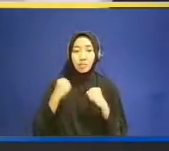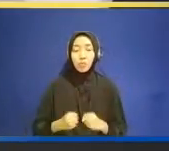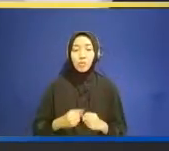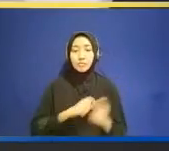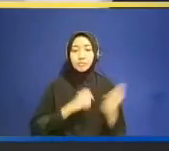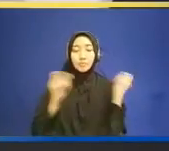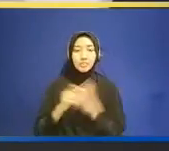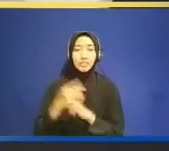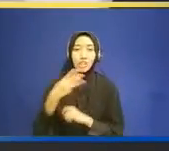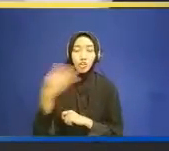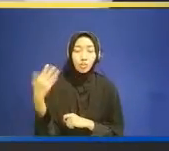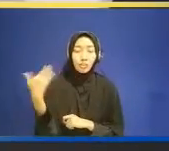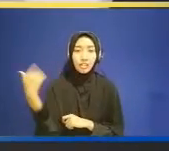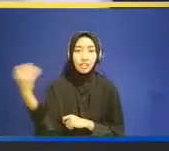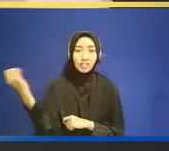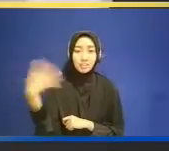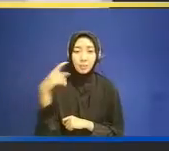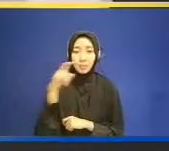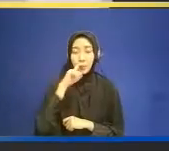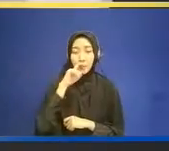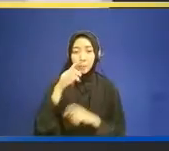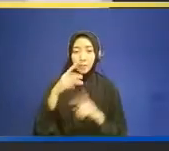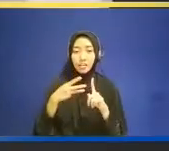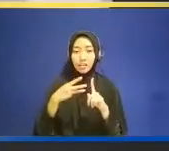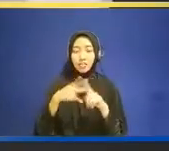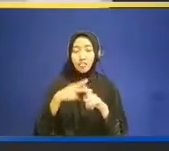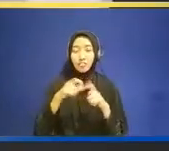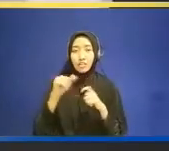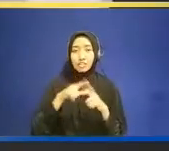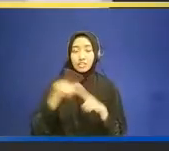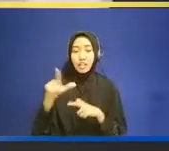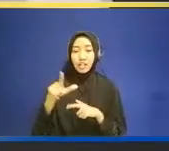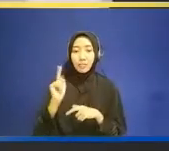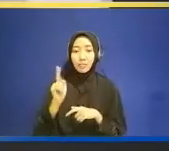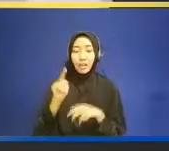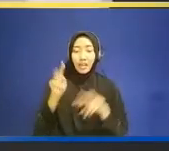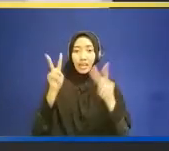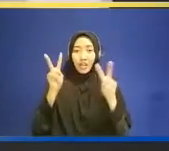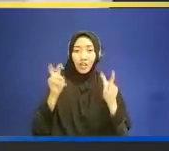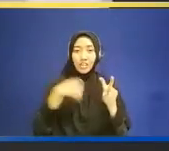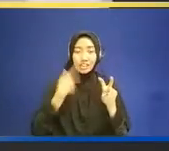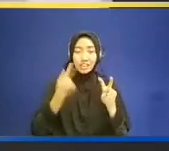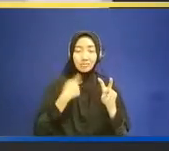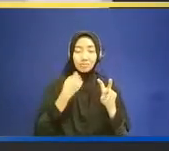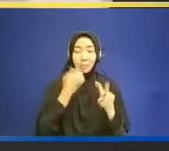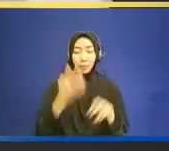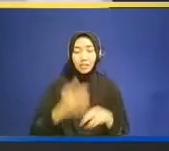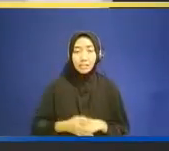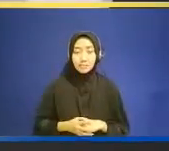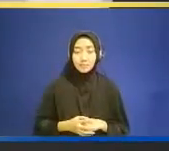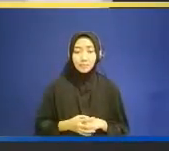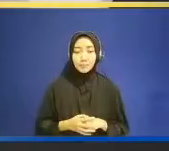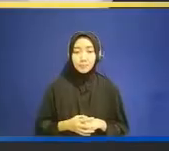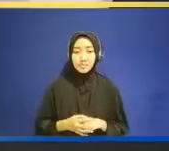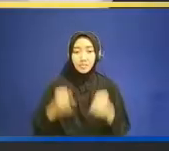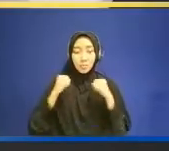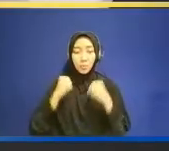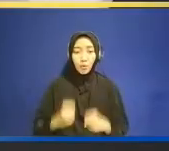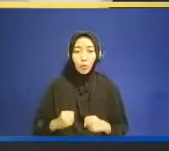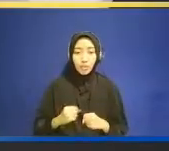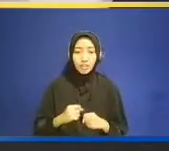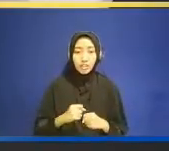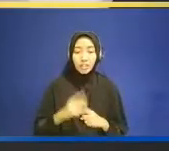transitif komentar disable sampaikan potret al-bashri dalam konteks itu kami menyampaikan ke tepi terus memperkuat